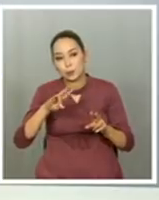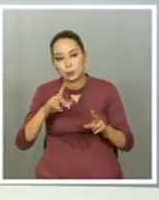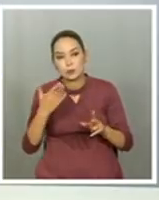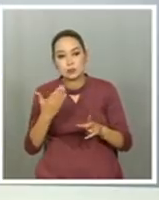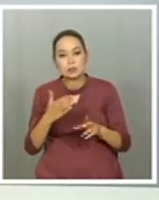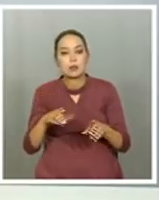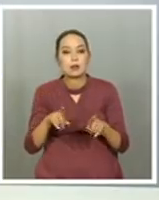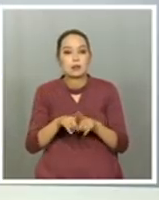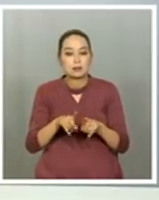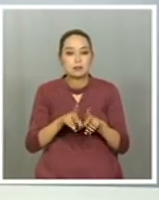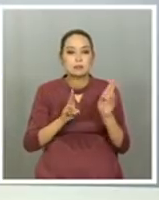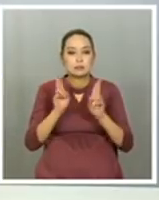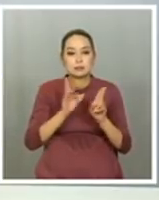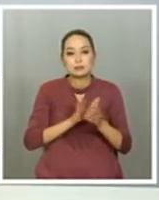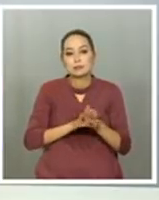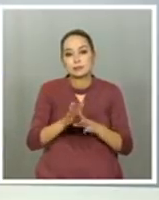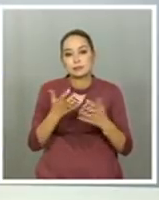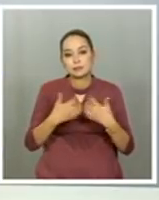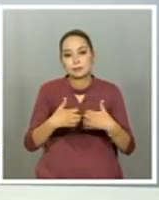шығаруды үйрендік.